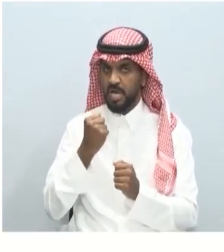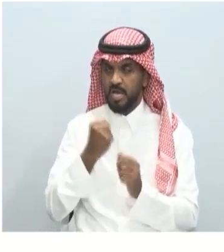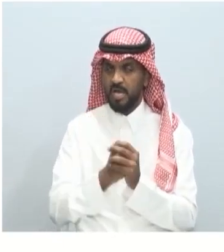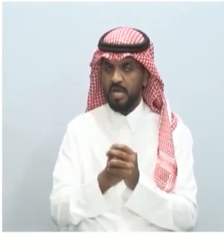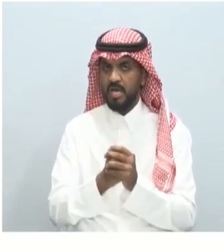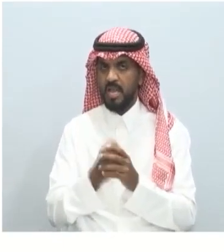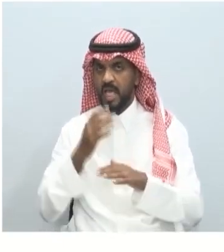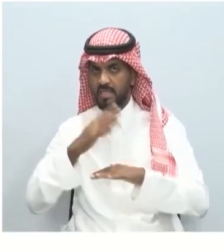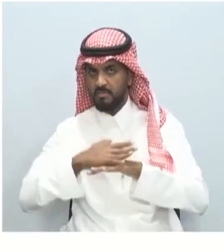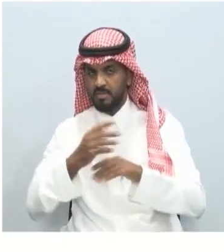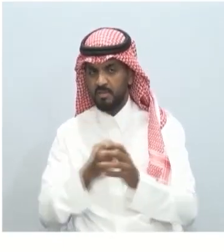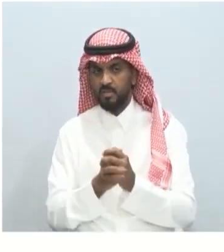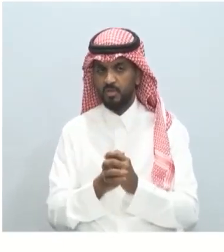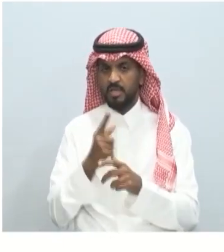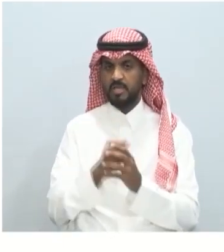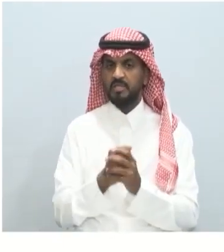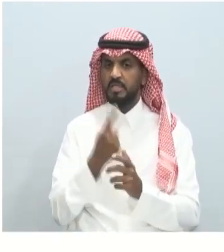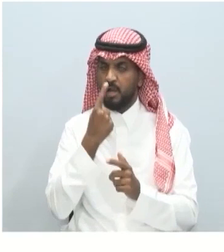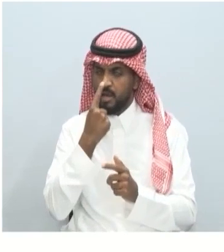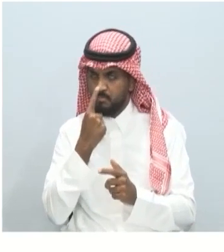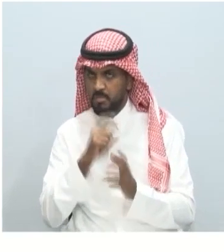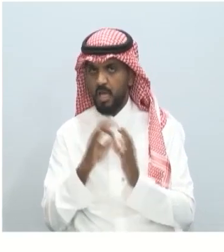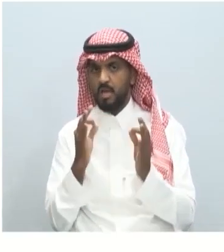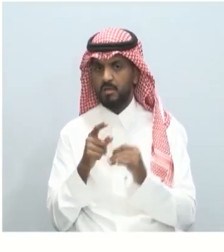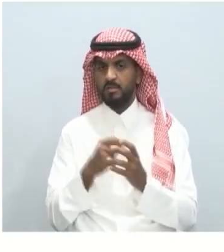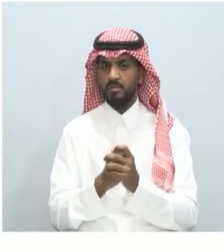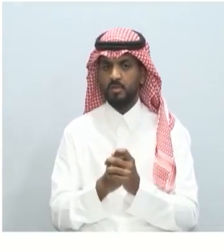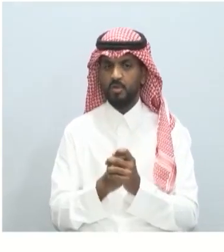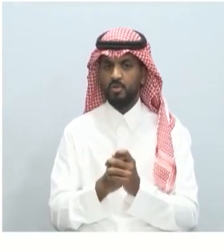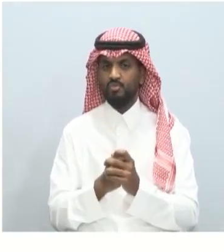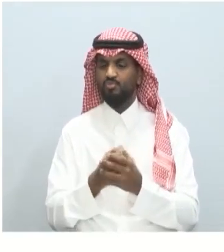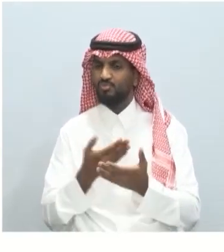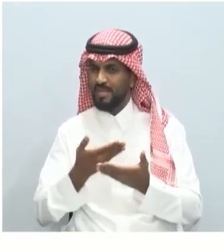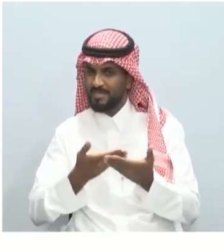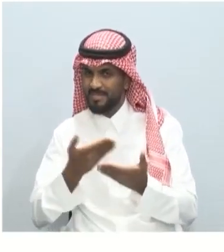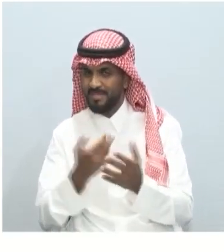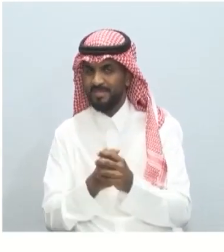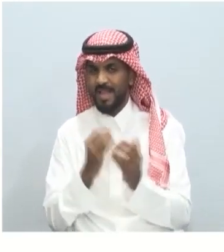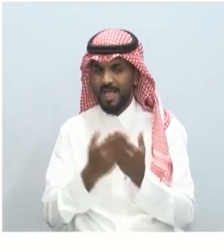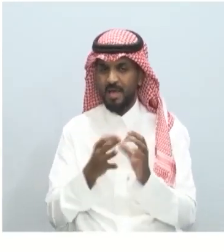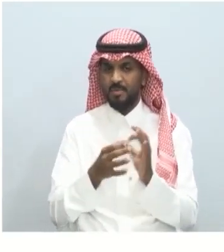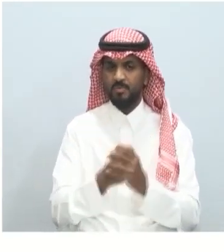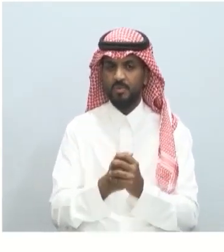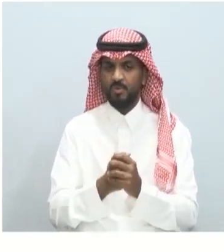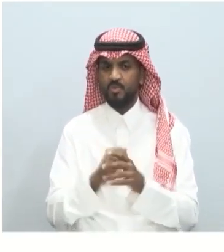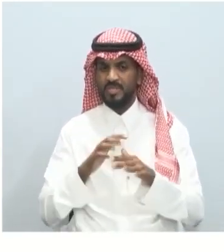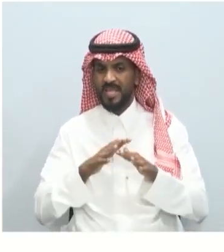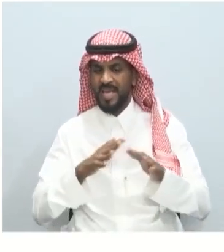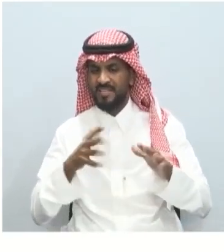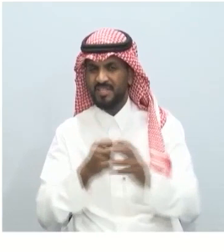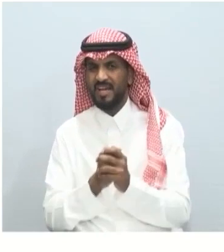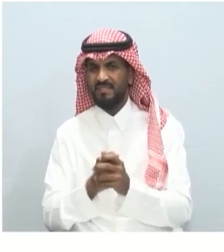واساء فهم معنى احترام الاخرين وتحسين العلاقه معهم وساد الاشتراء على القبيح